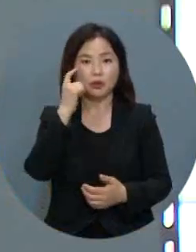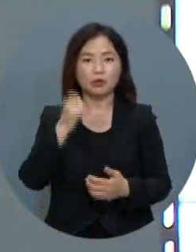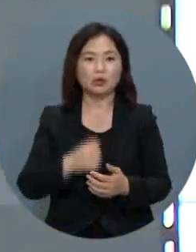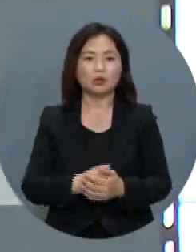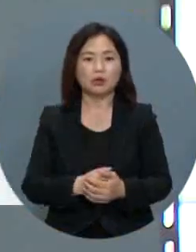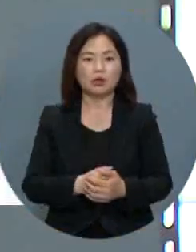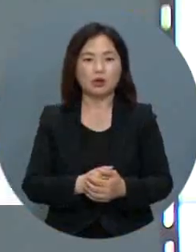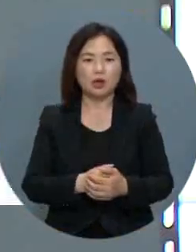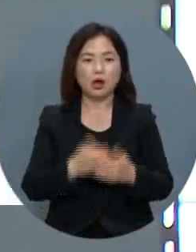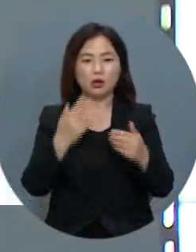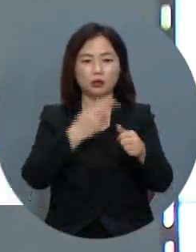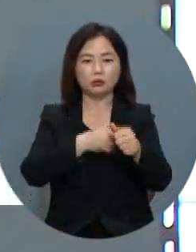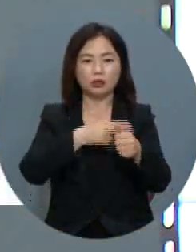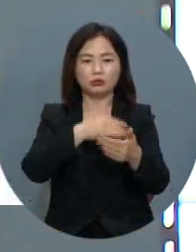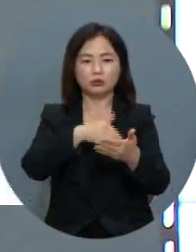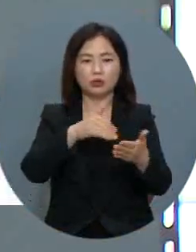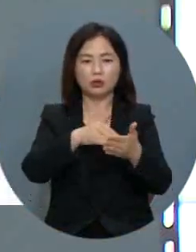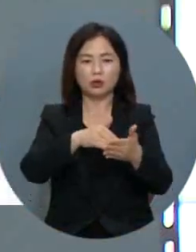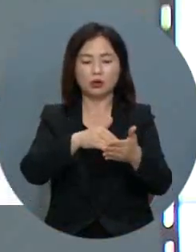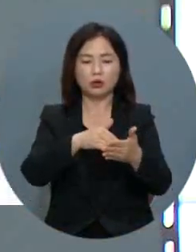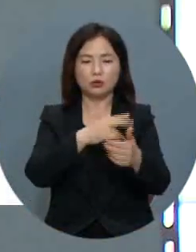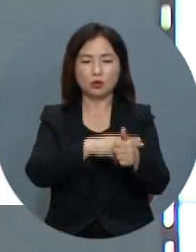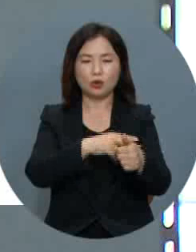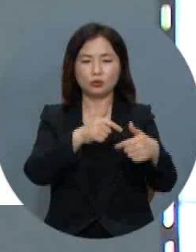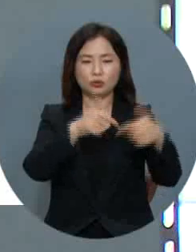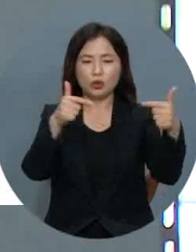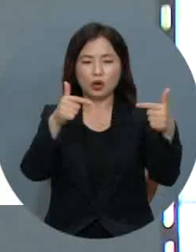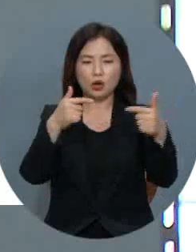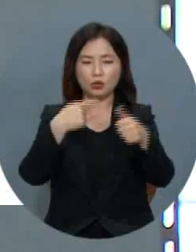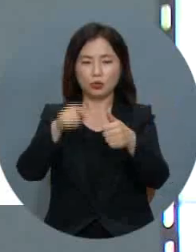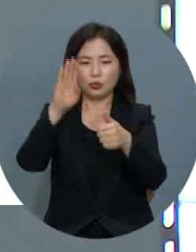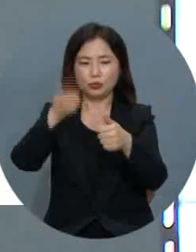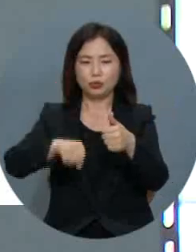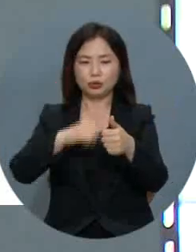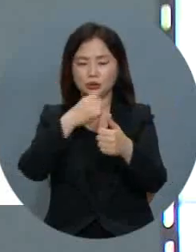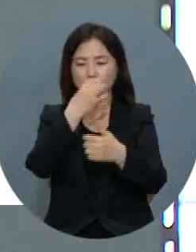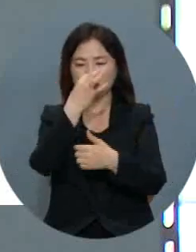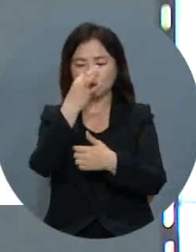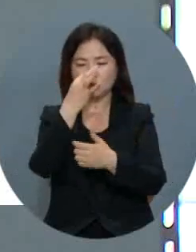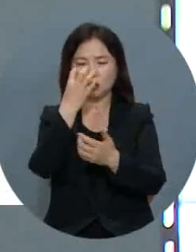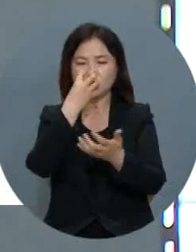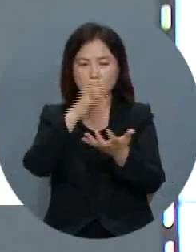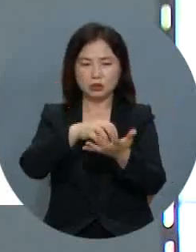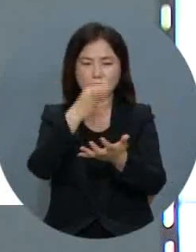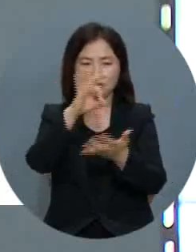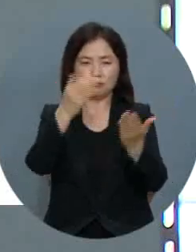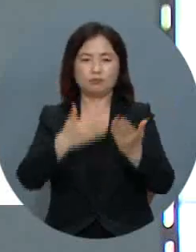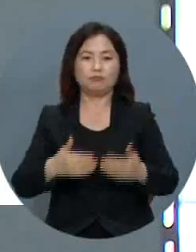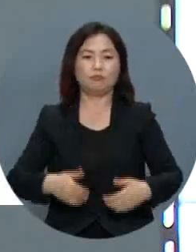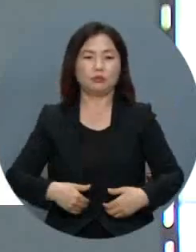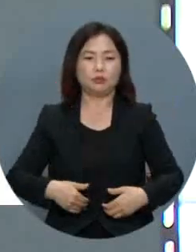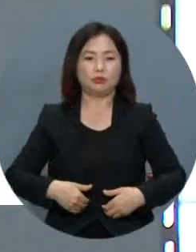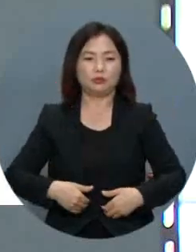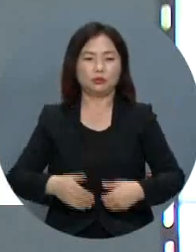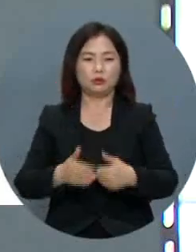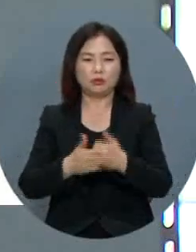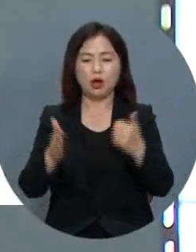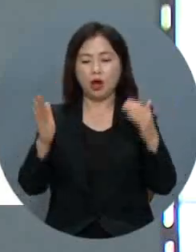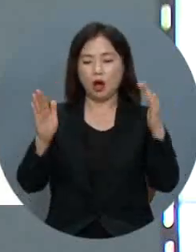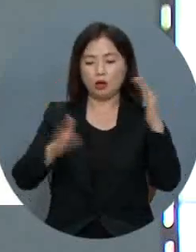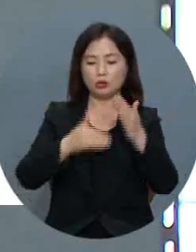특히나 교원 같은 경우에는 어 교원 정원을 교육부에서 승인을 받도록 그렇게 되어 있거든요 그래서